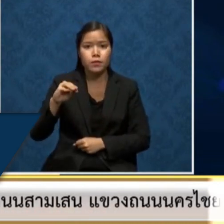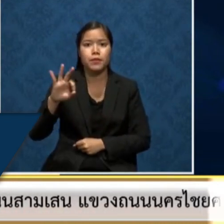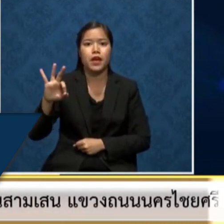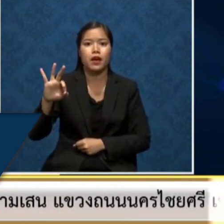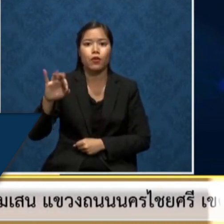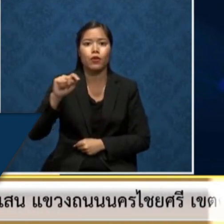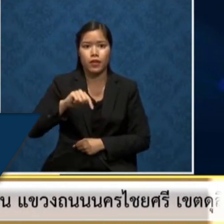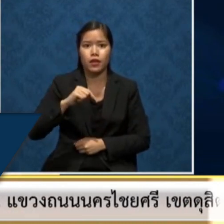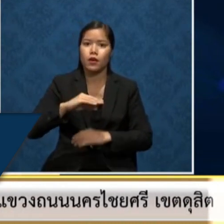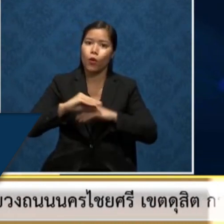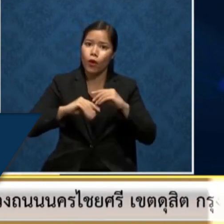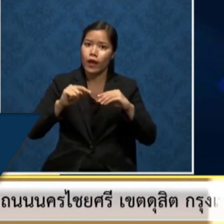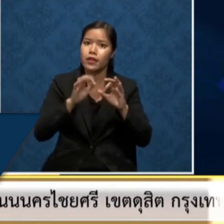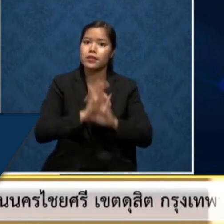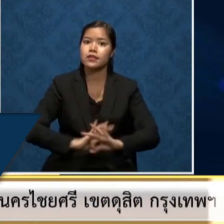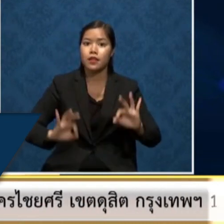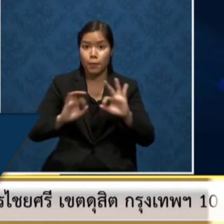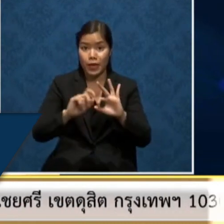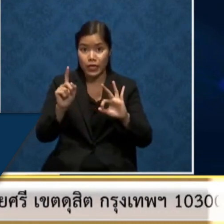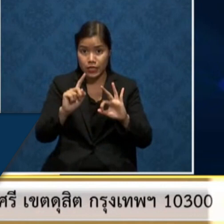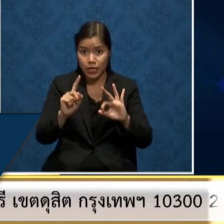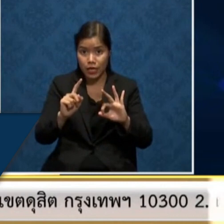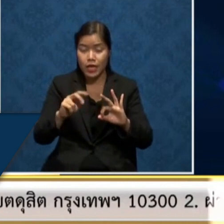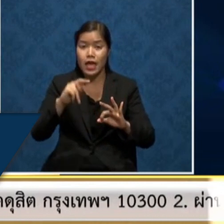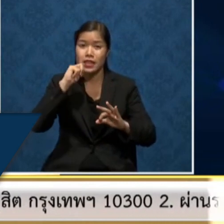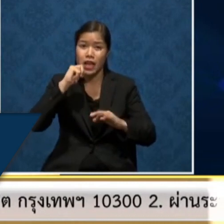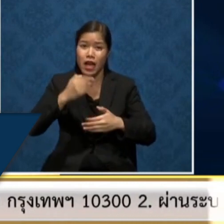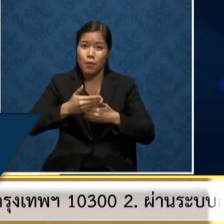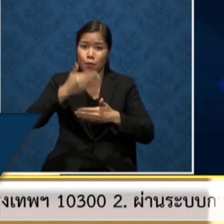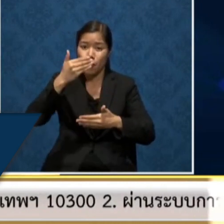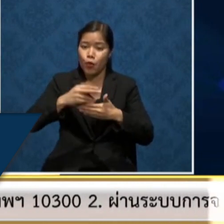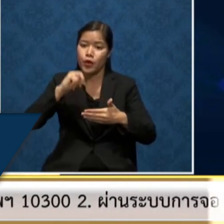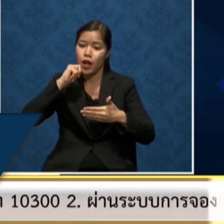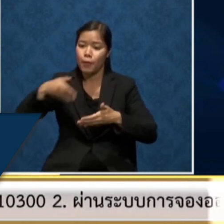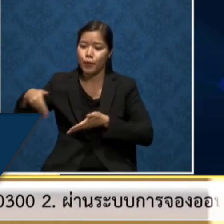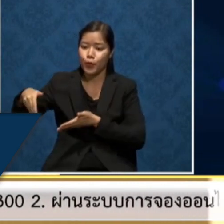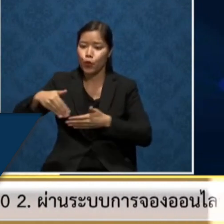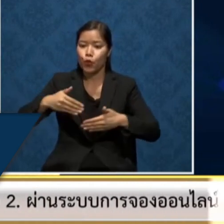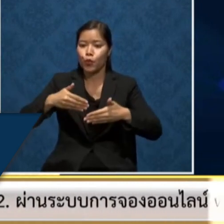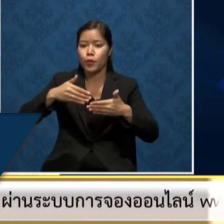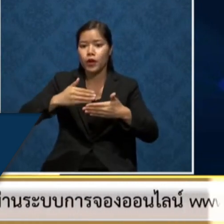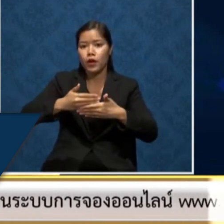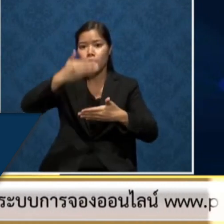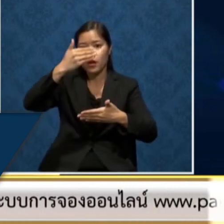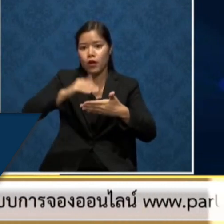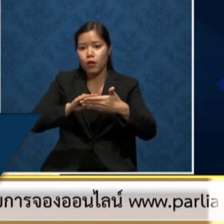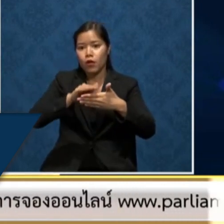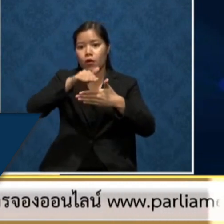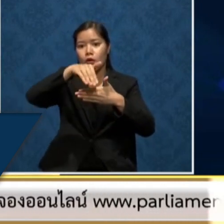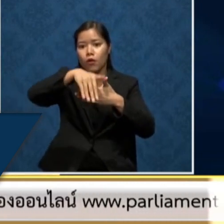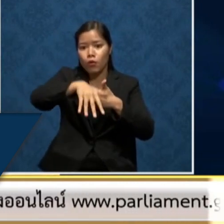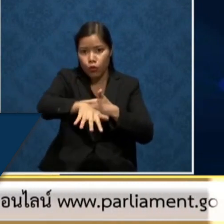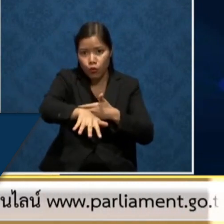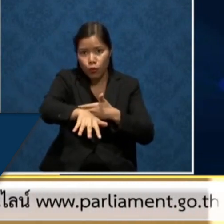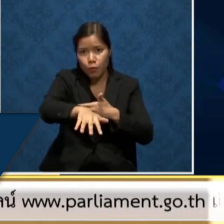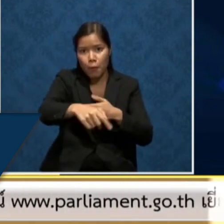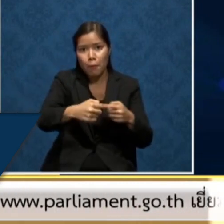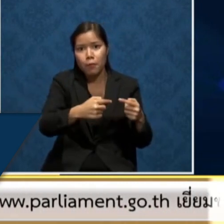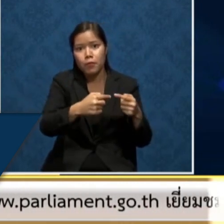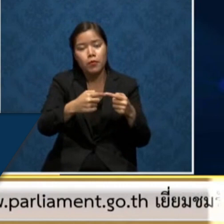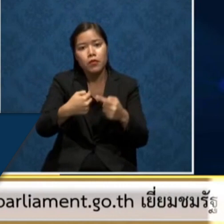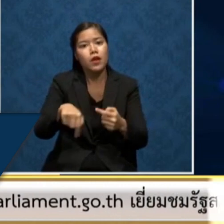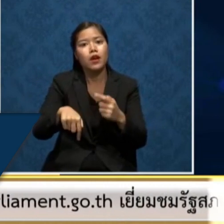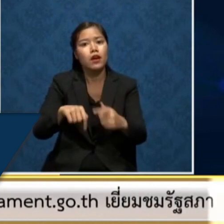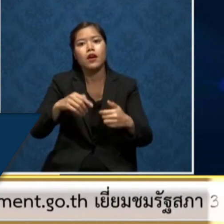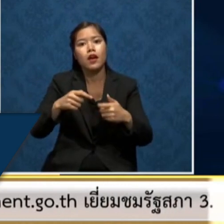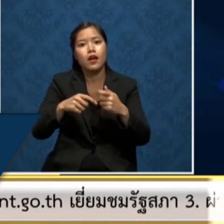สำคัญอย่างไรก็คือเป็นการระบายน้ำจากลำน้ำพุงลงน้ำก่ำโดยไม่ต้องต้องเข้าหนองหาญในกรณี